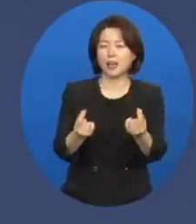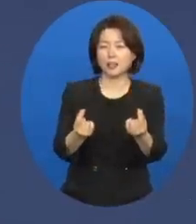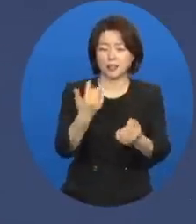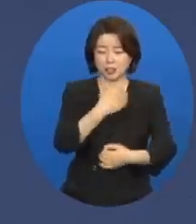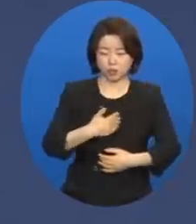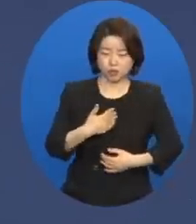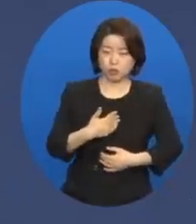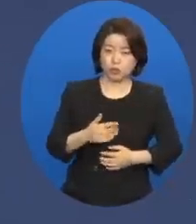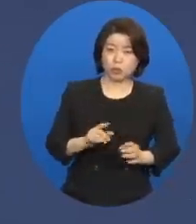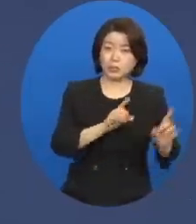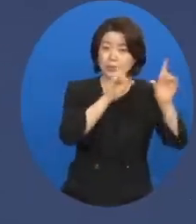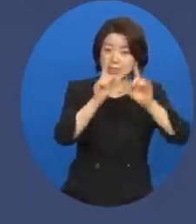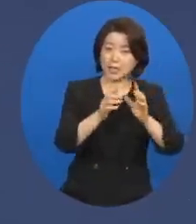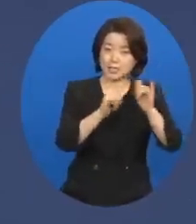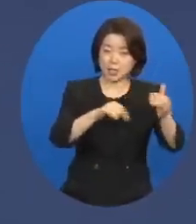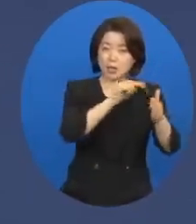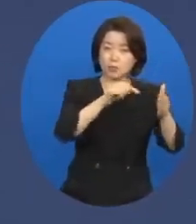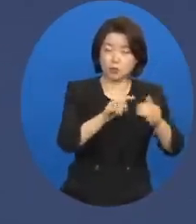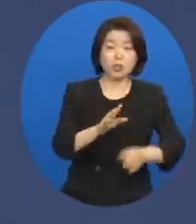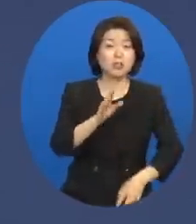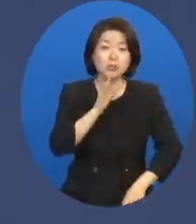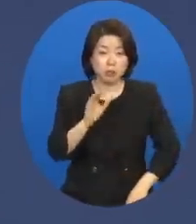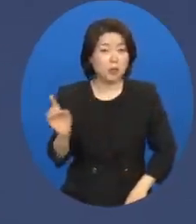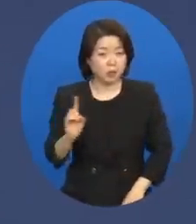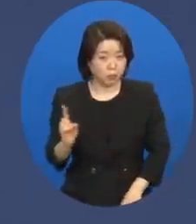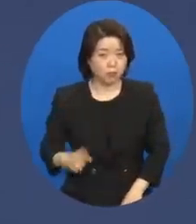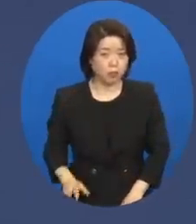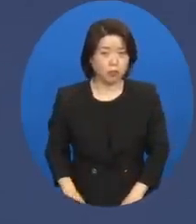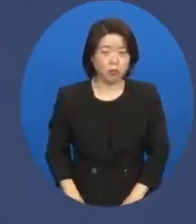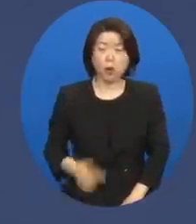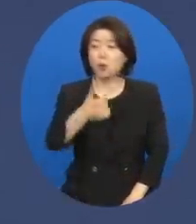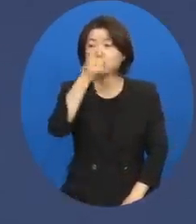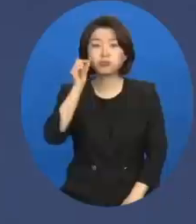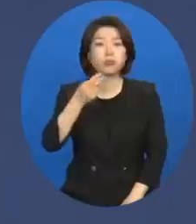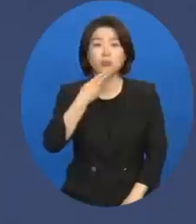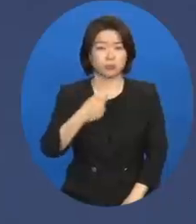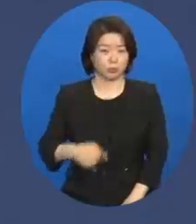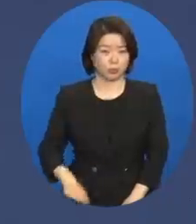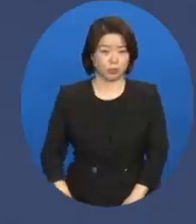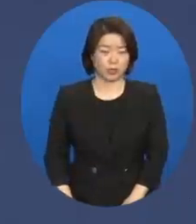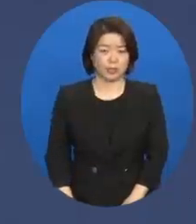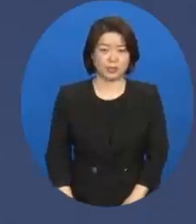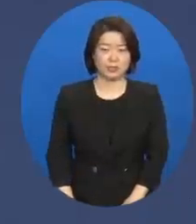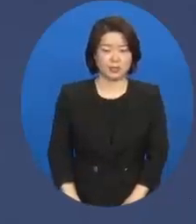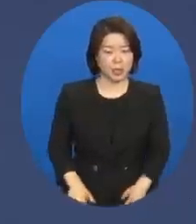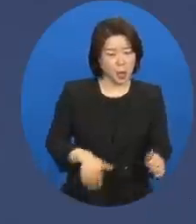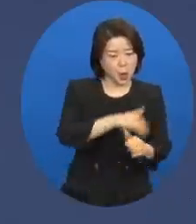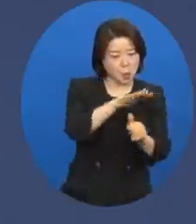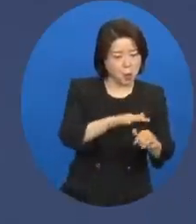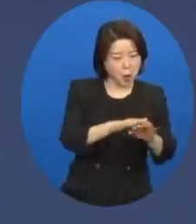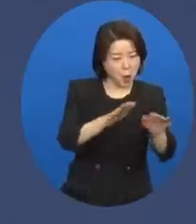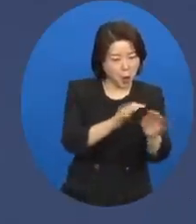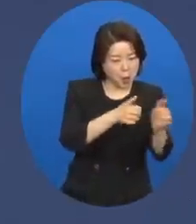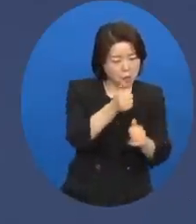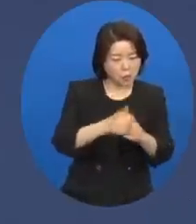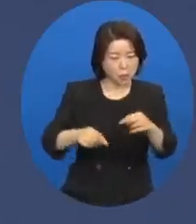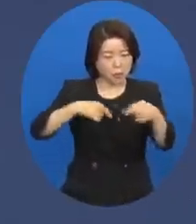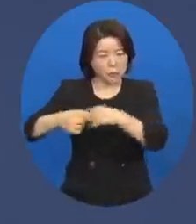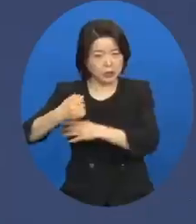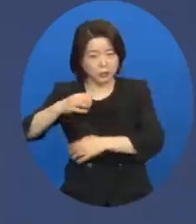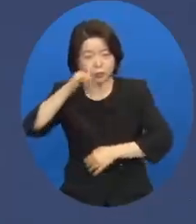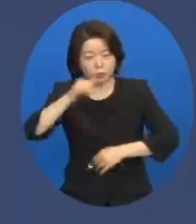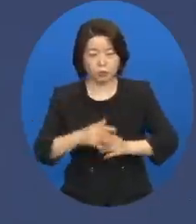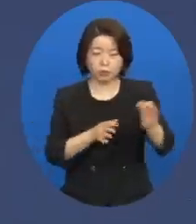육적으로 살아가는 분들 중에서는 정말 뭐 모자람이 없었어요. 자, 역경도 이겨내고요. 리더십도 있었고요.